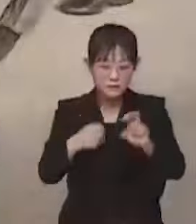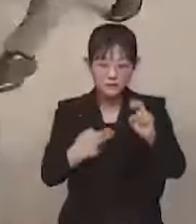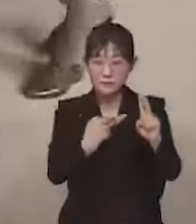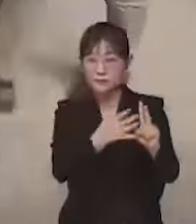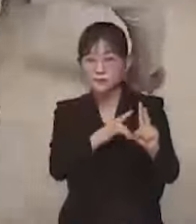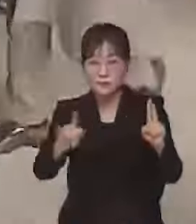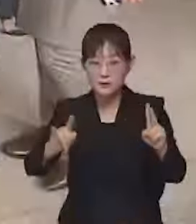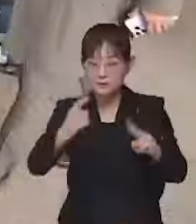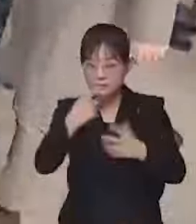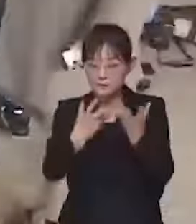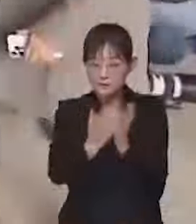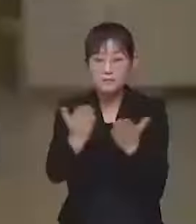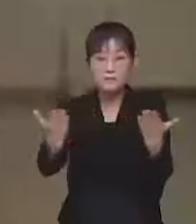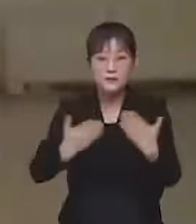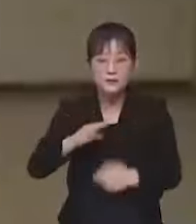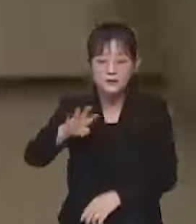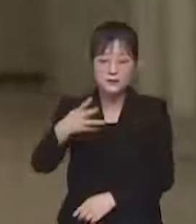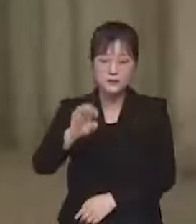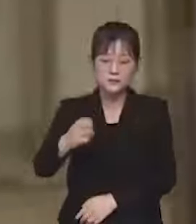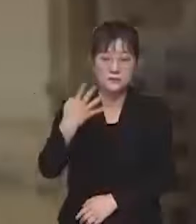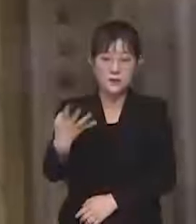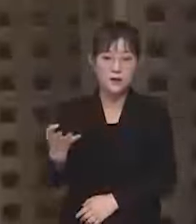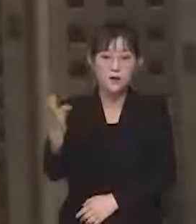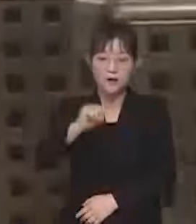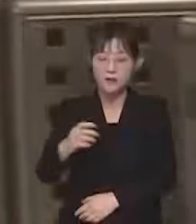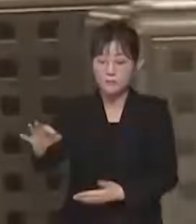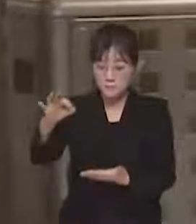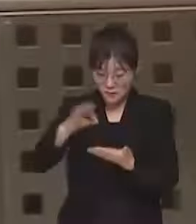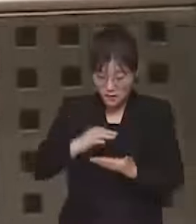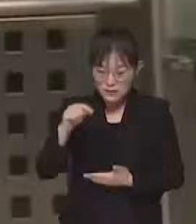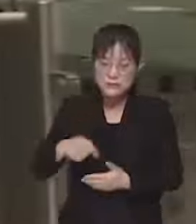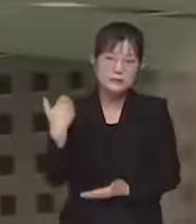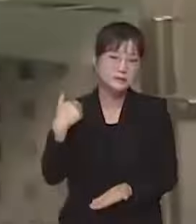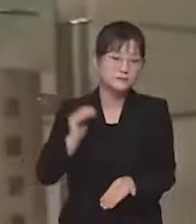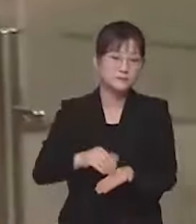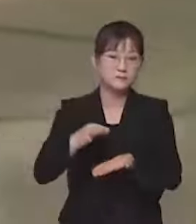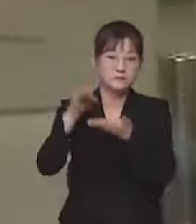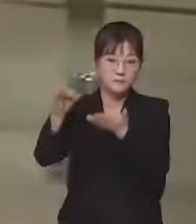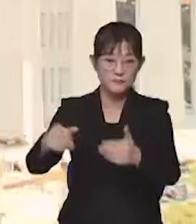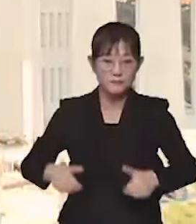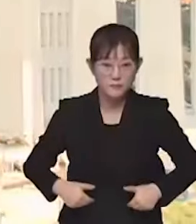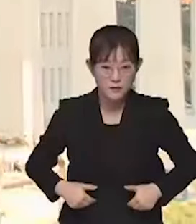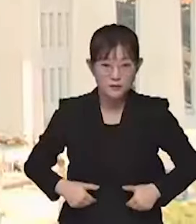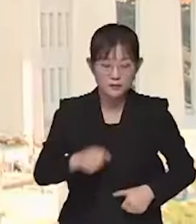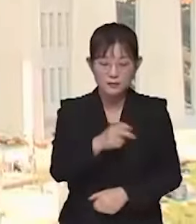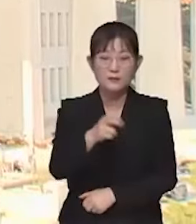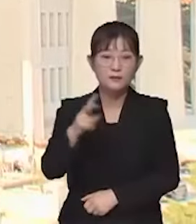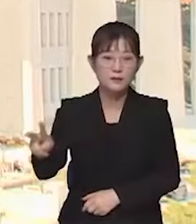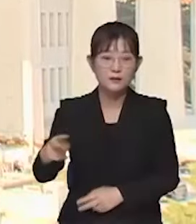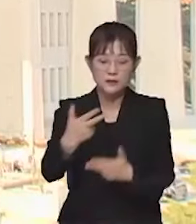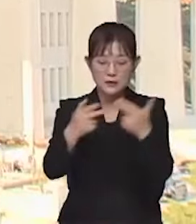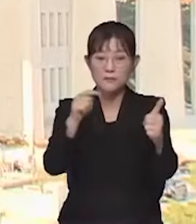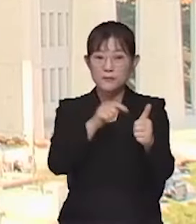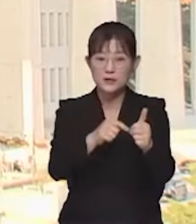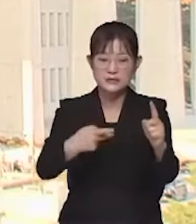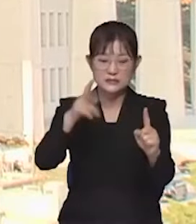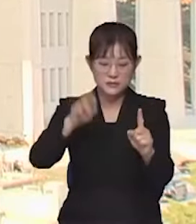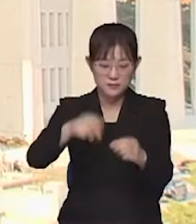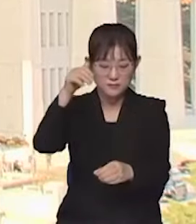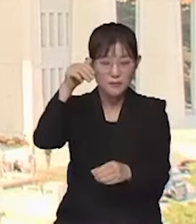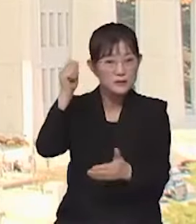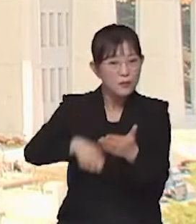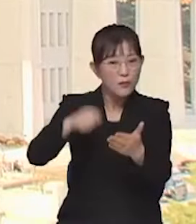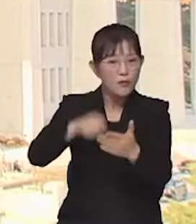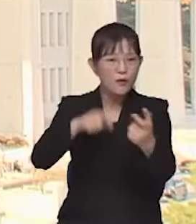민주당이 받은 비용 434억 원을 국가에 반환해야 합니다. 여야가 이 대표의 1심 선거를 앞두고 극심한